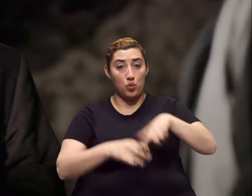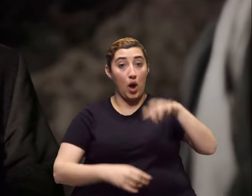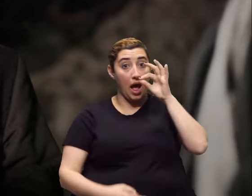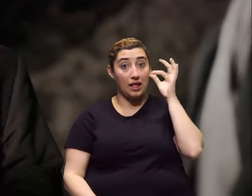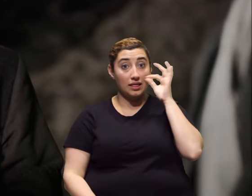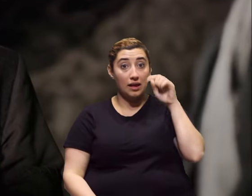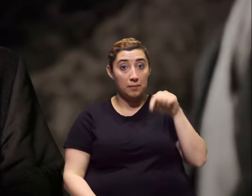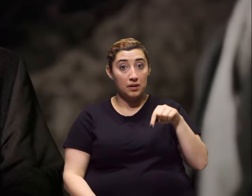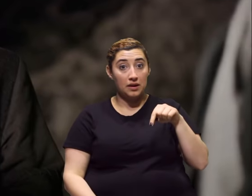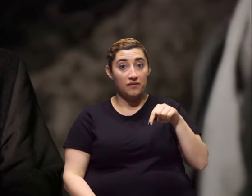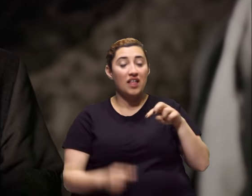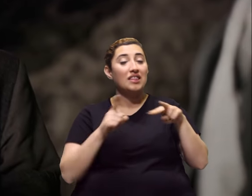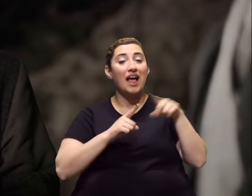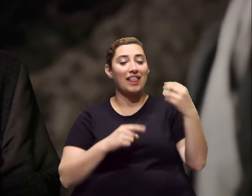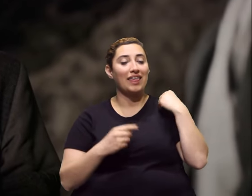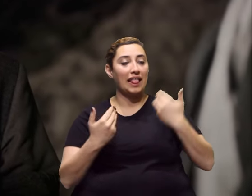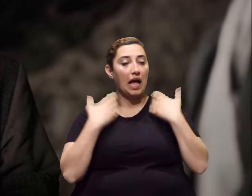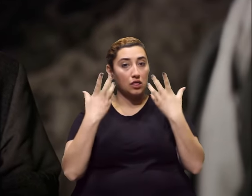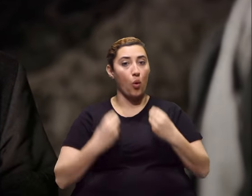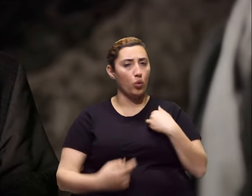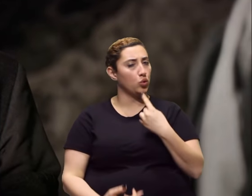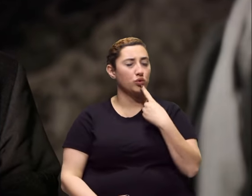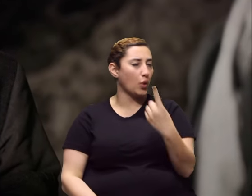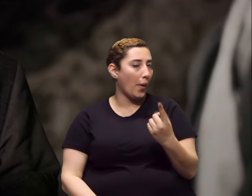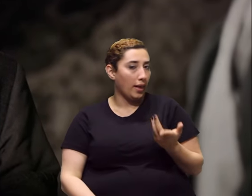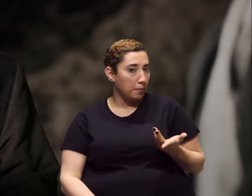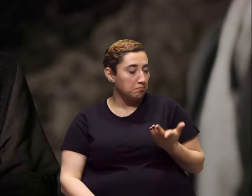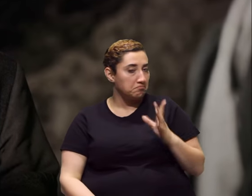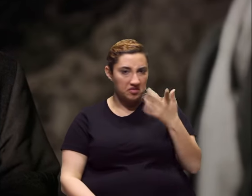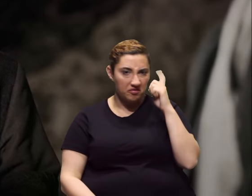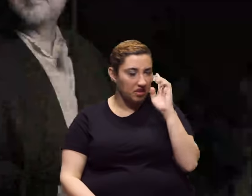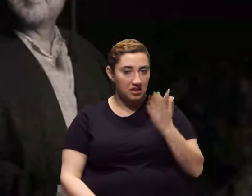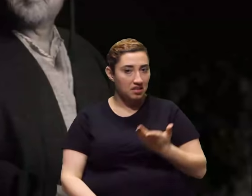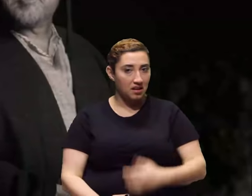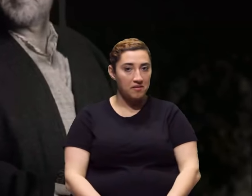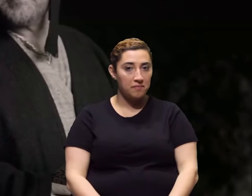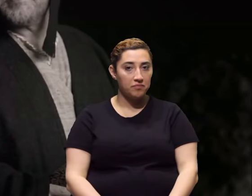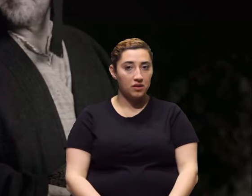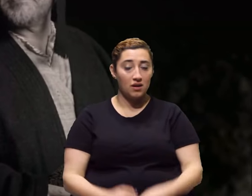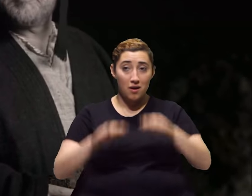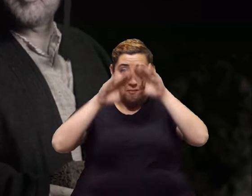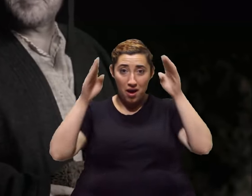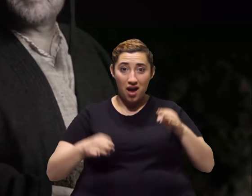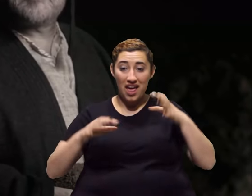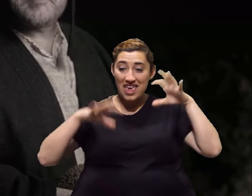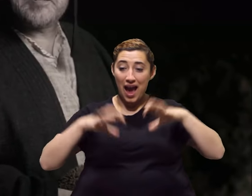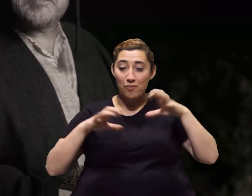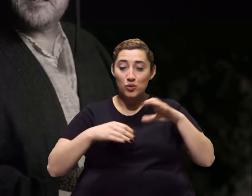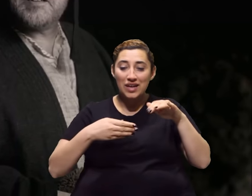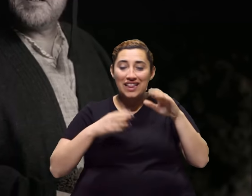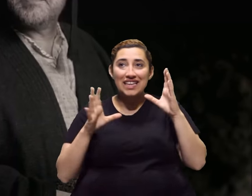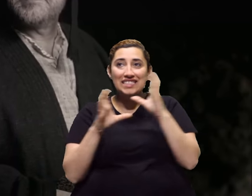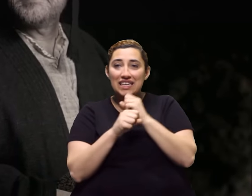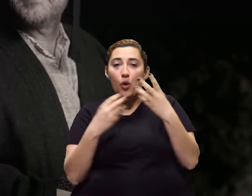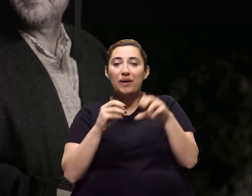adamın... Nallı Han'ın yeni kadısı olduğunu söylesem... Ne dersin? Mağaraya yağmurdan sığınmak